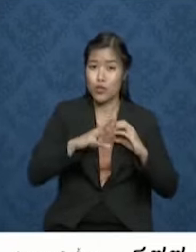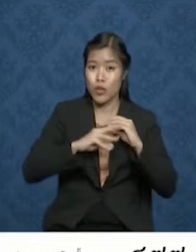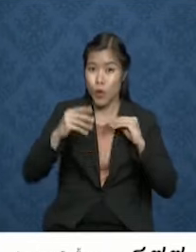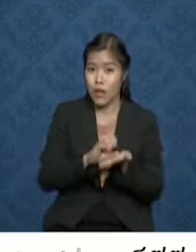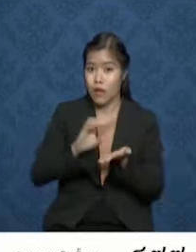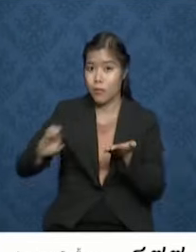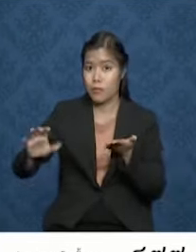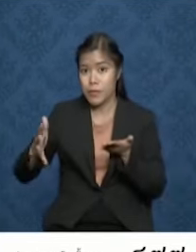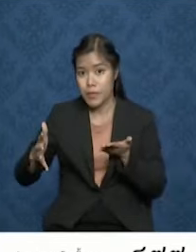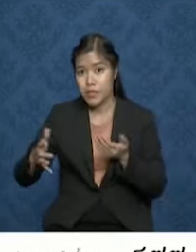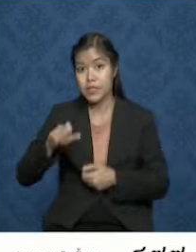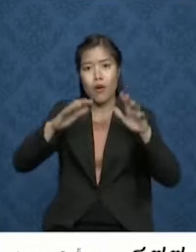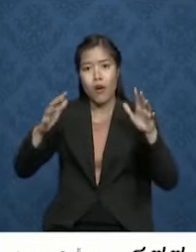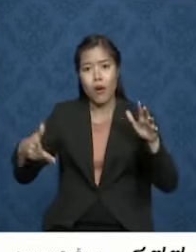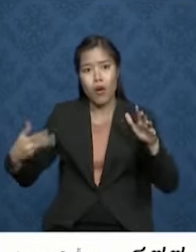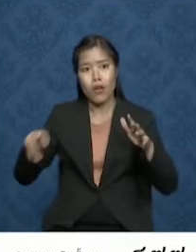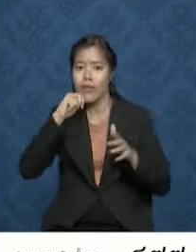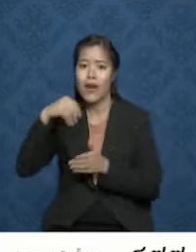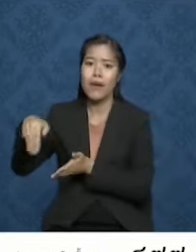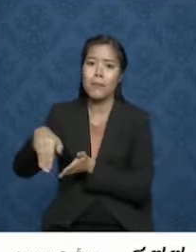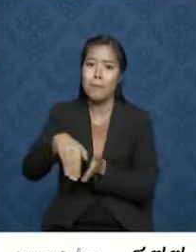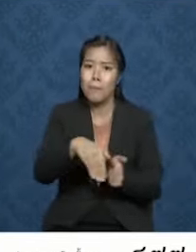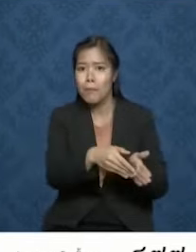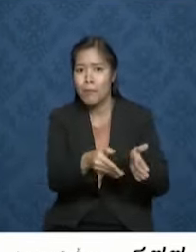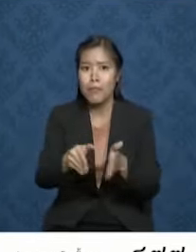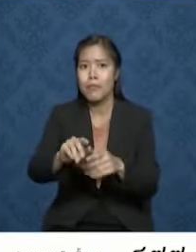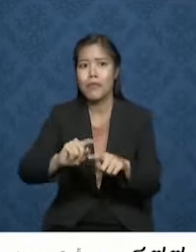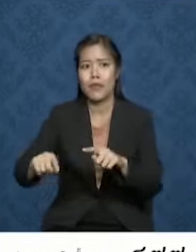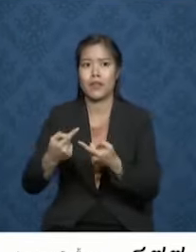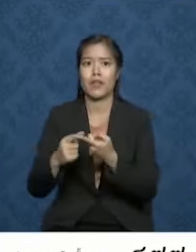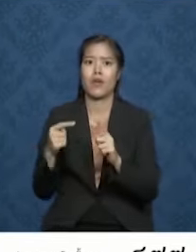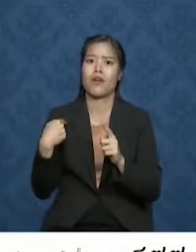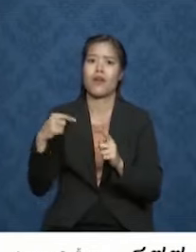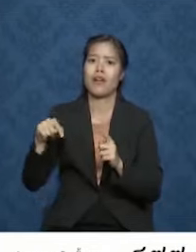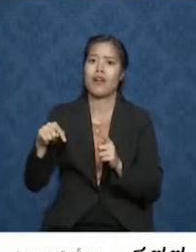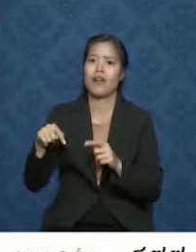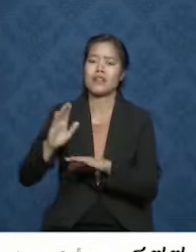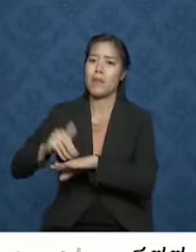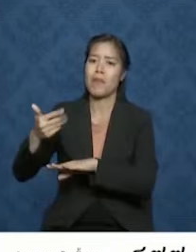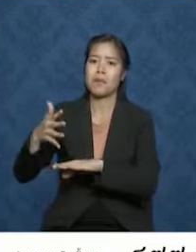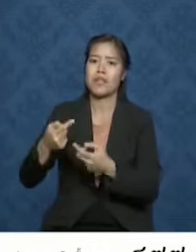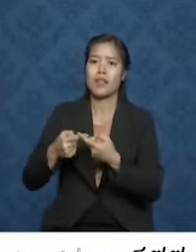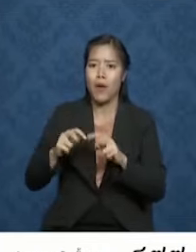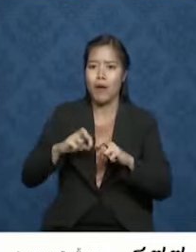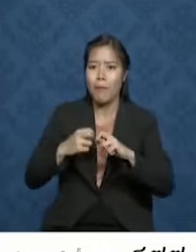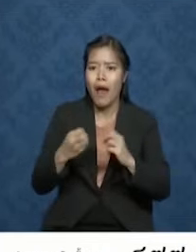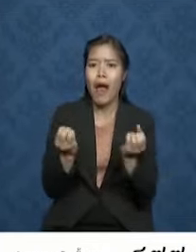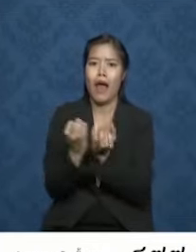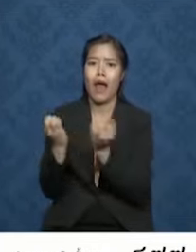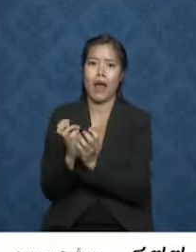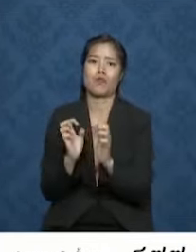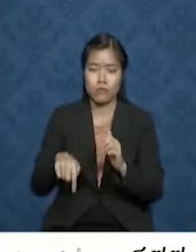นั้นเป็นไปได้นี่เป็นคำถามนะครับความไม่ถนัดของกรมนแต่ยุ่งทุกเรื่องเี่นะครับอาจจะจะสร้างปัญหาอีกแล้วนะครับ